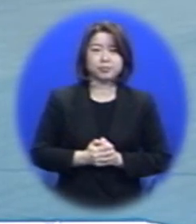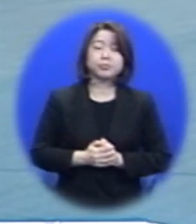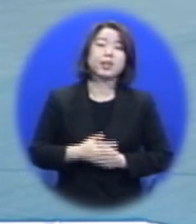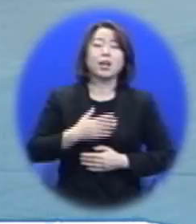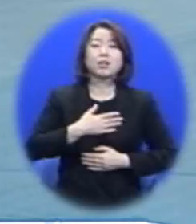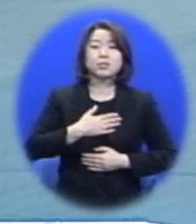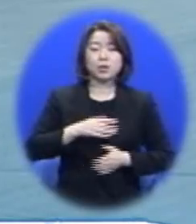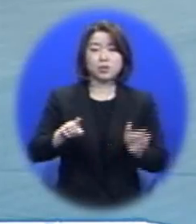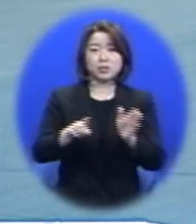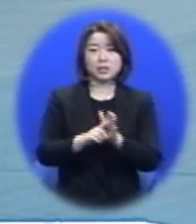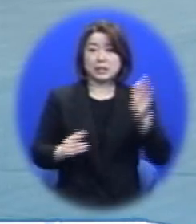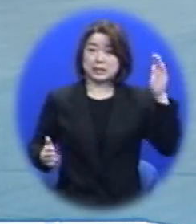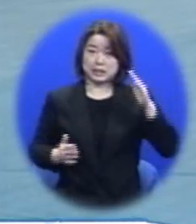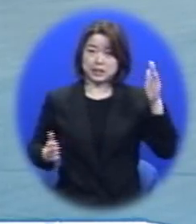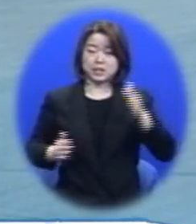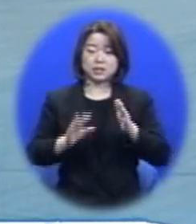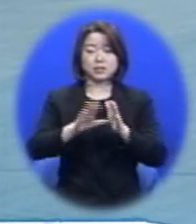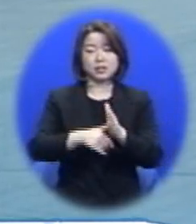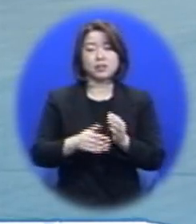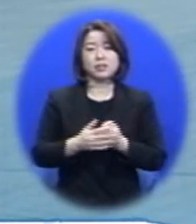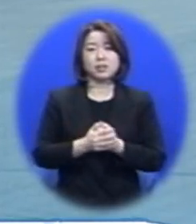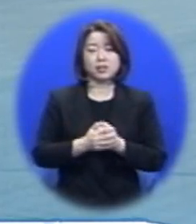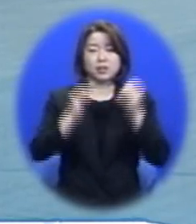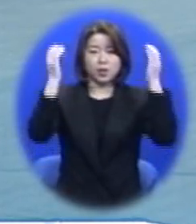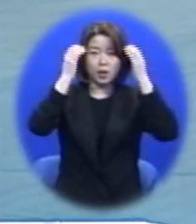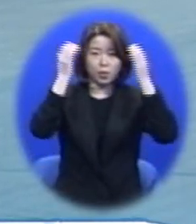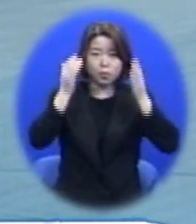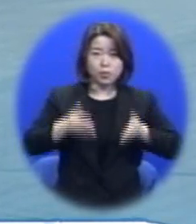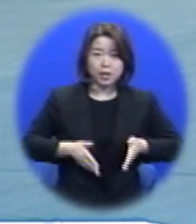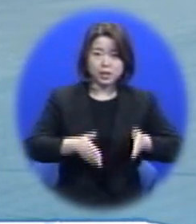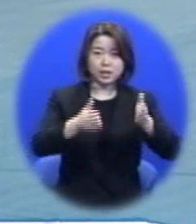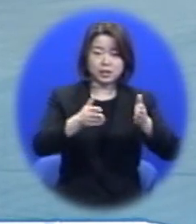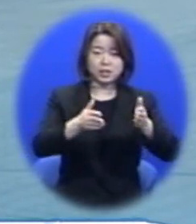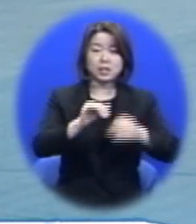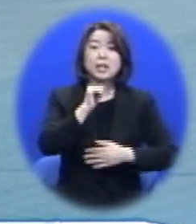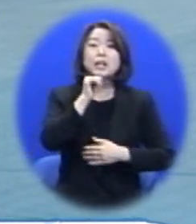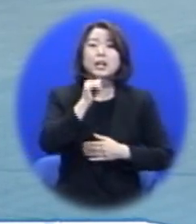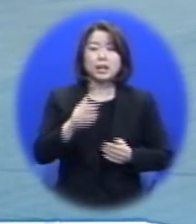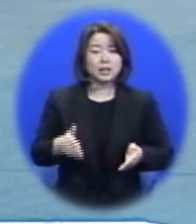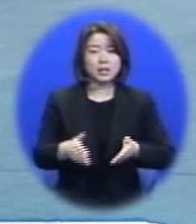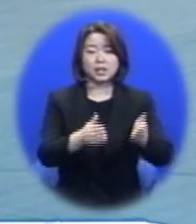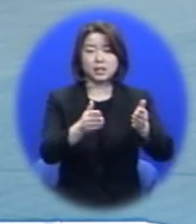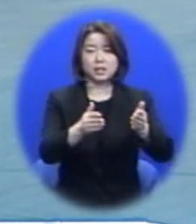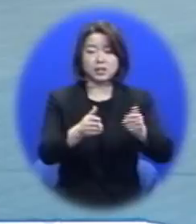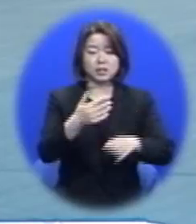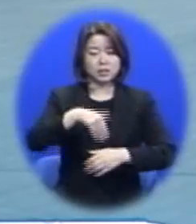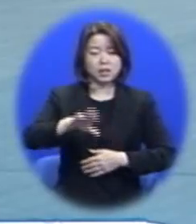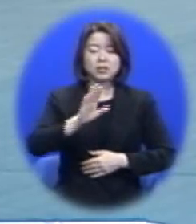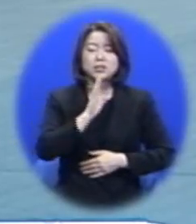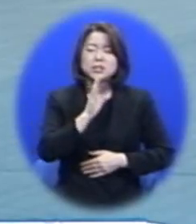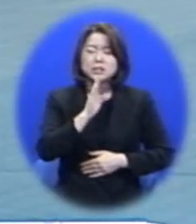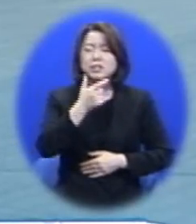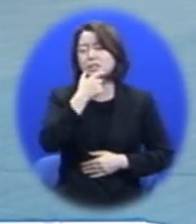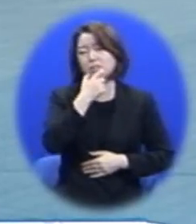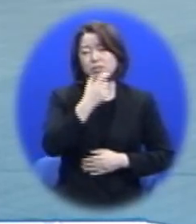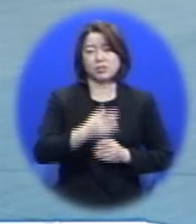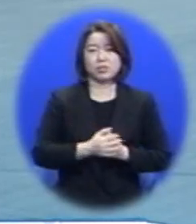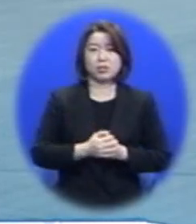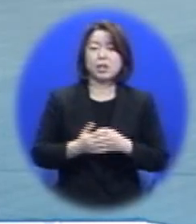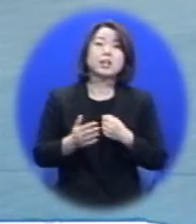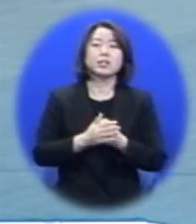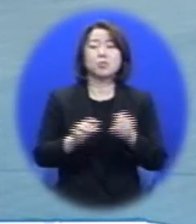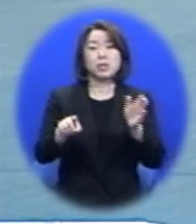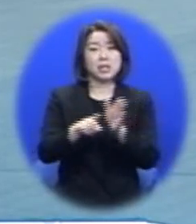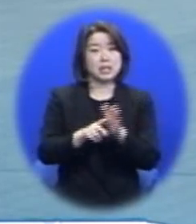저는 신학생 때 고난의 길, 가난의 길 가는 거 진짜 싫었어요. 그래서